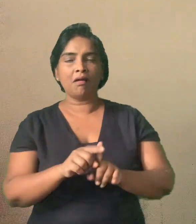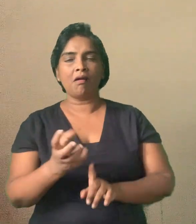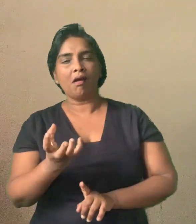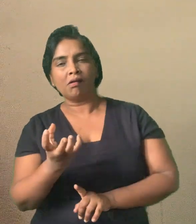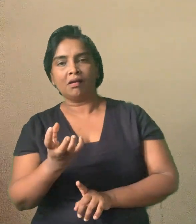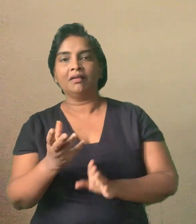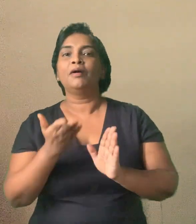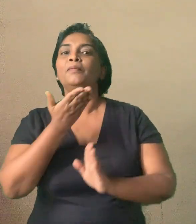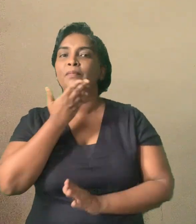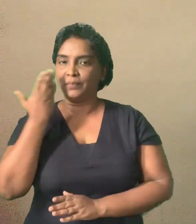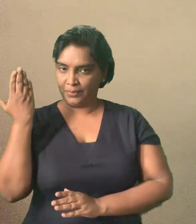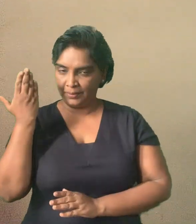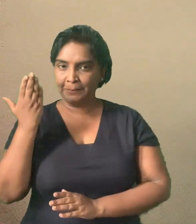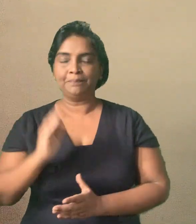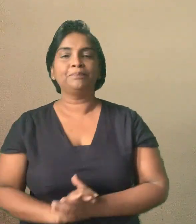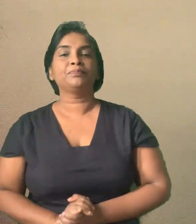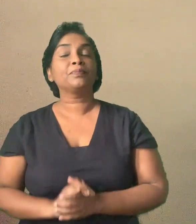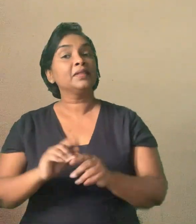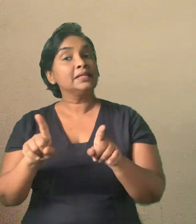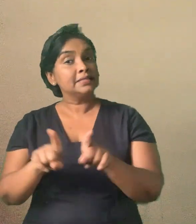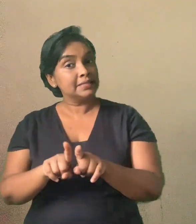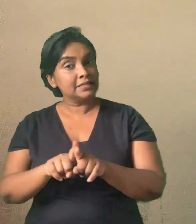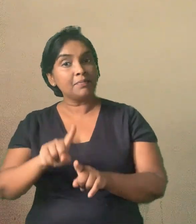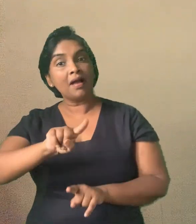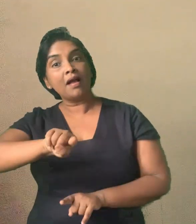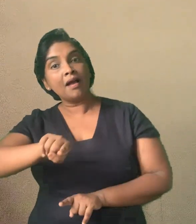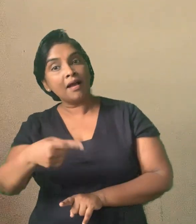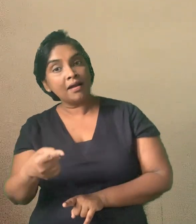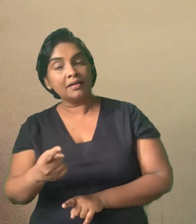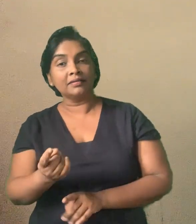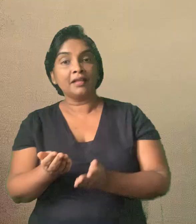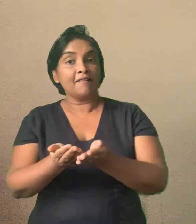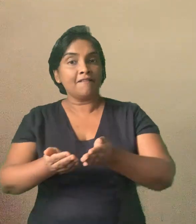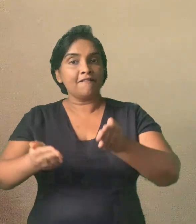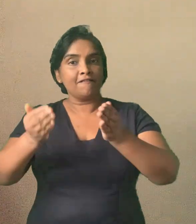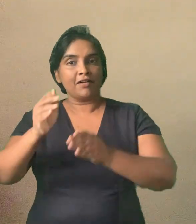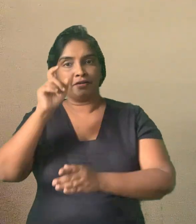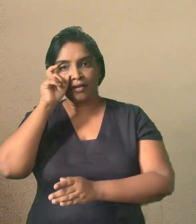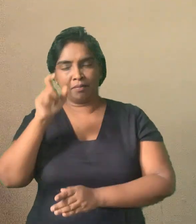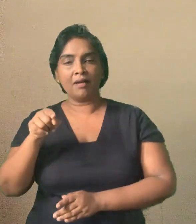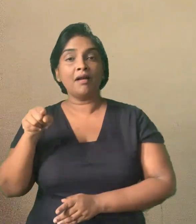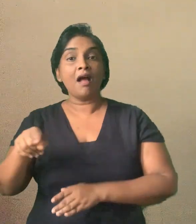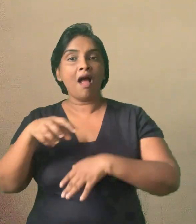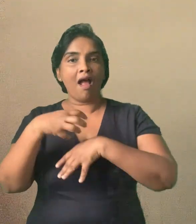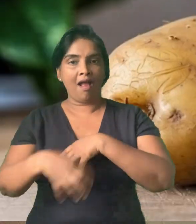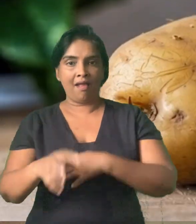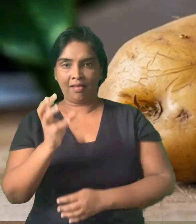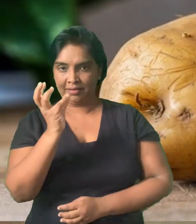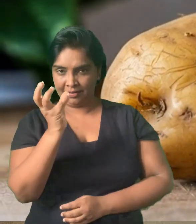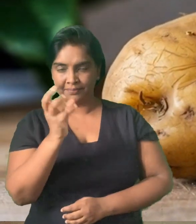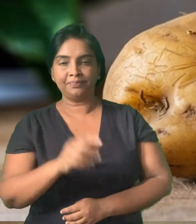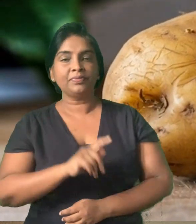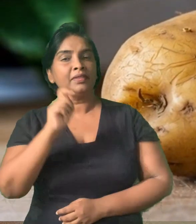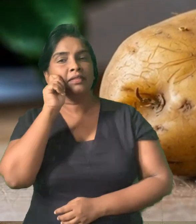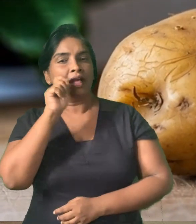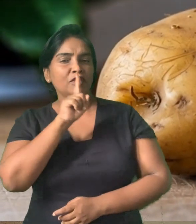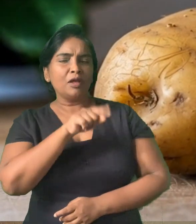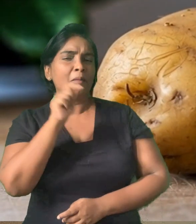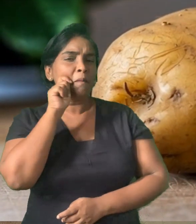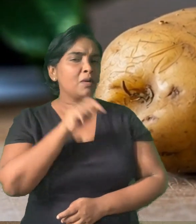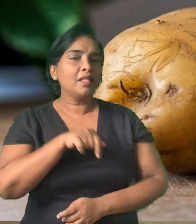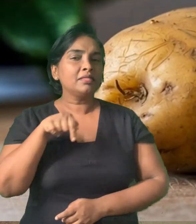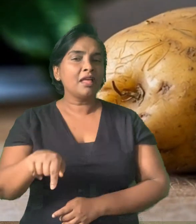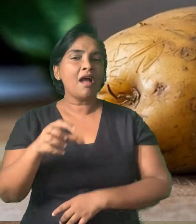තද වෙන්න පුළුවන්. ඒ වගේම අනිත් භාජනය පෙන්වනවා. ඒකේ තිබ්බේ අලගෙඩිය. තාත්තව පුතේ